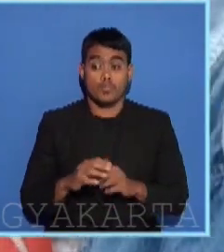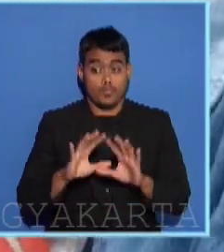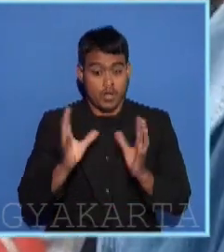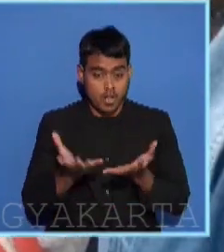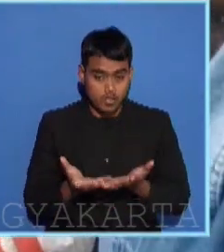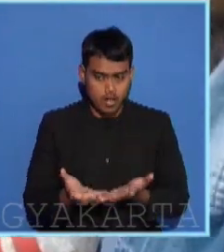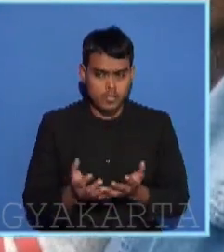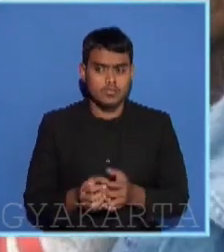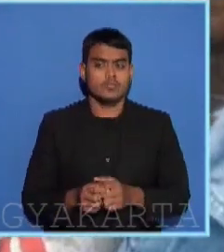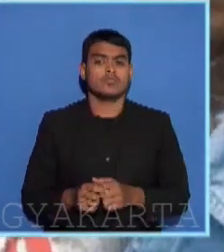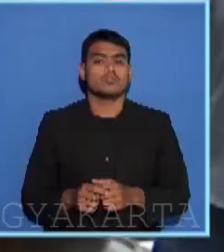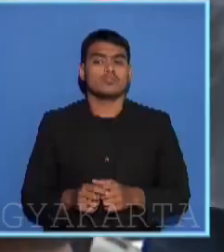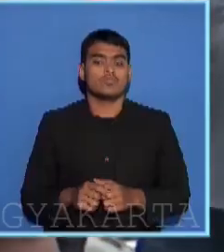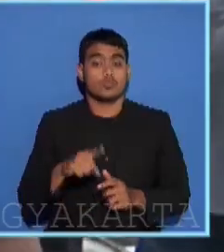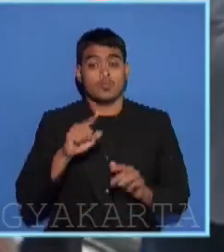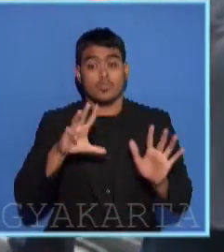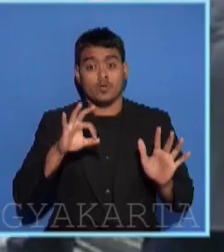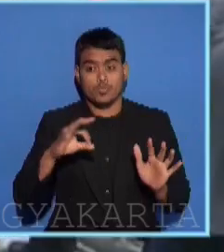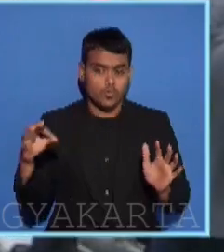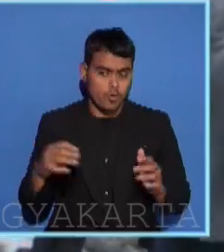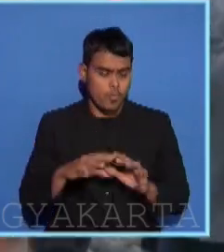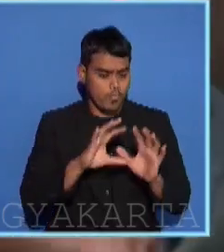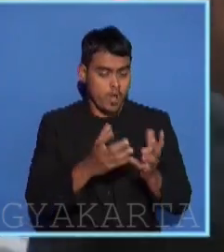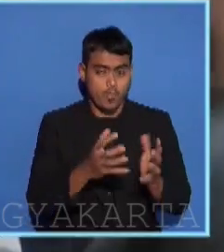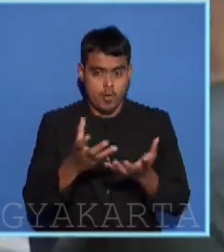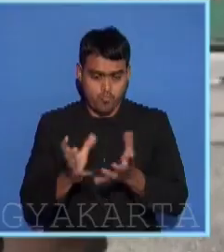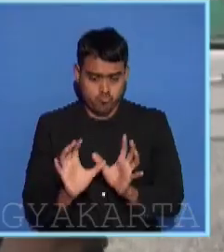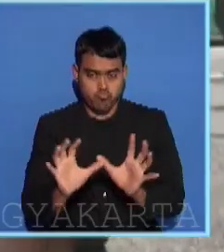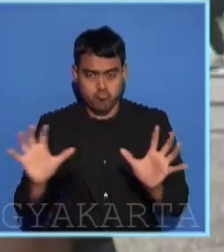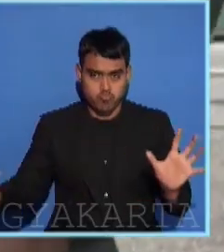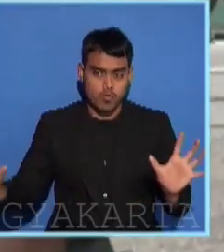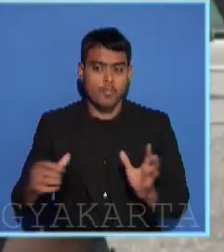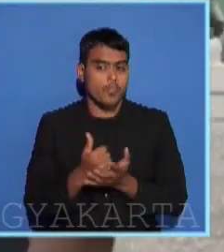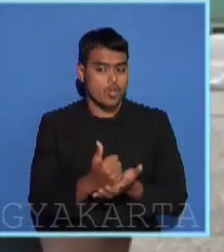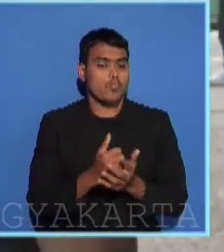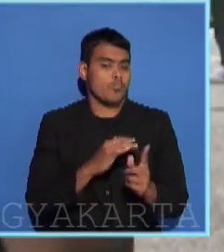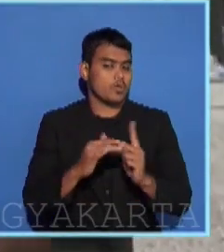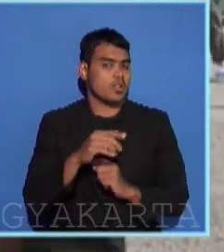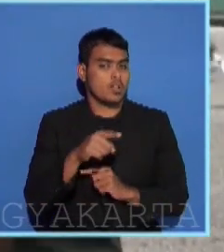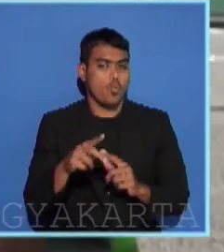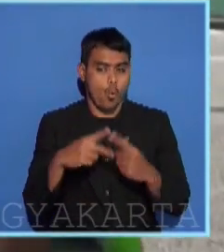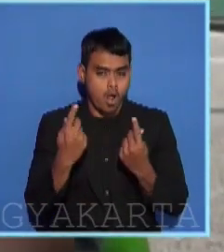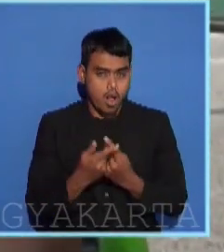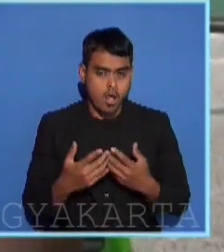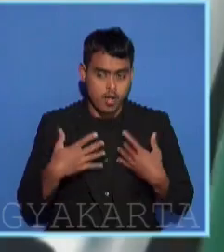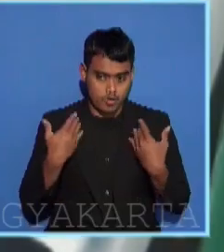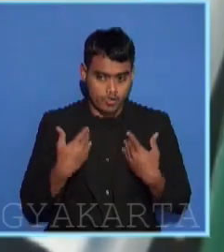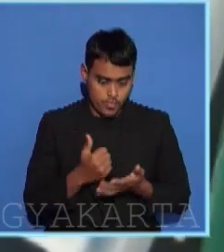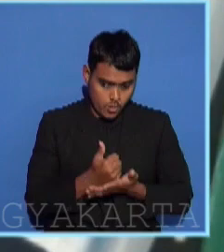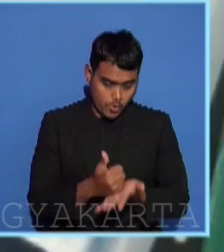senilai Rp150.000 per paket dan diharapkan mampu meringankan beban ekonomi keluarga penerima bantuan.